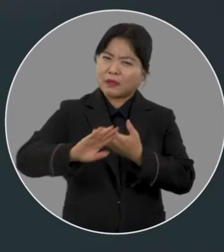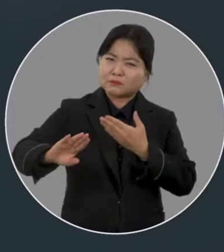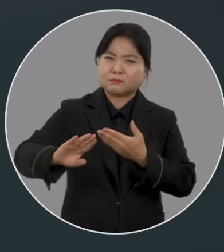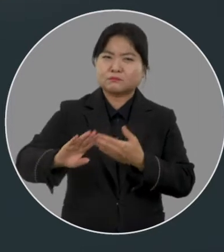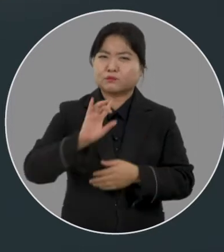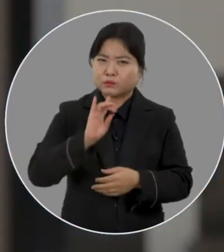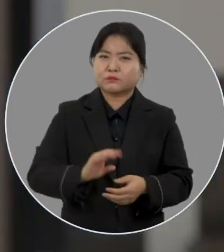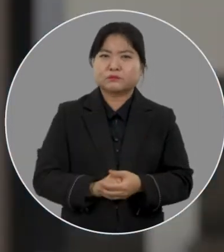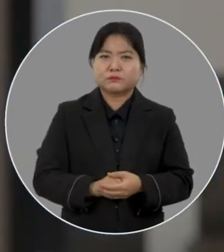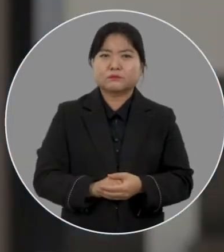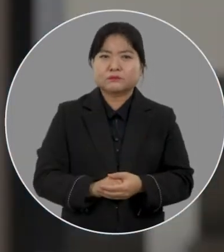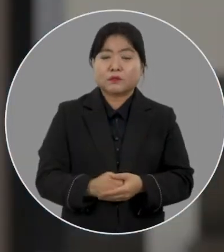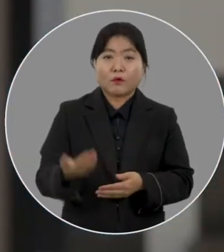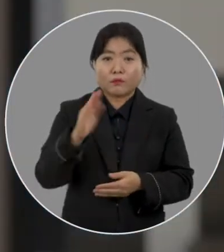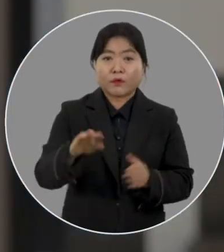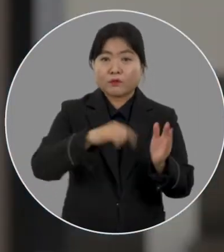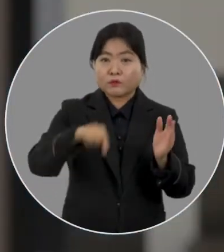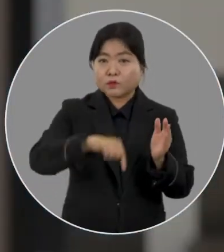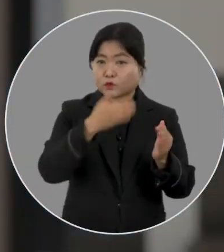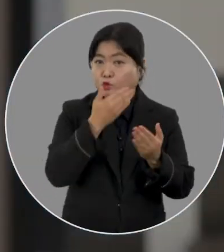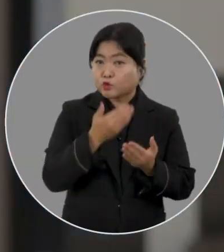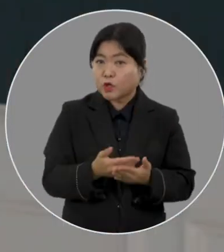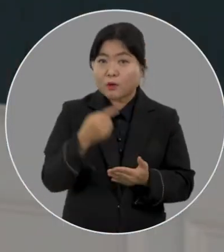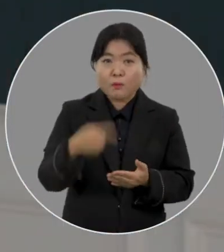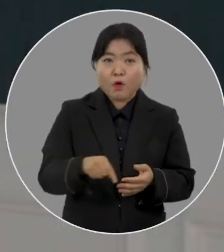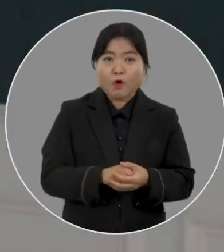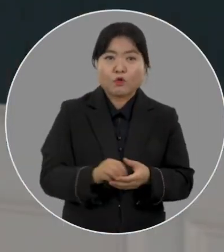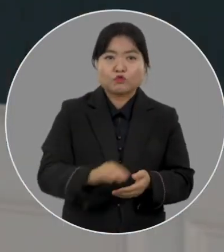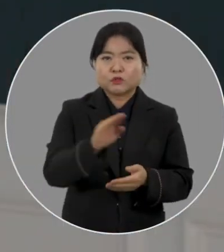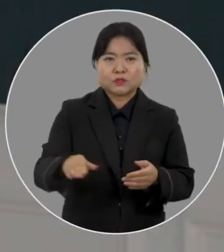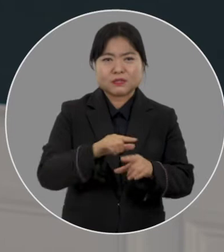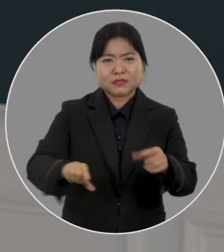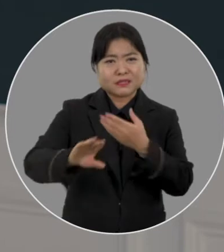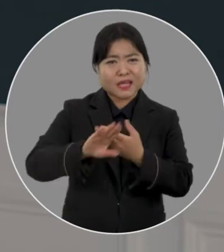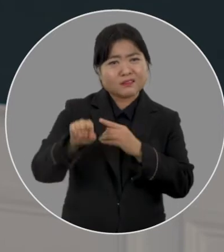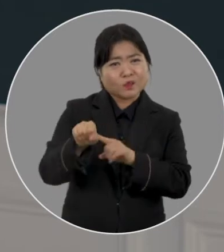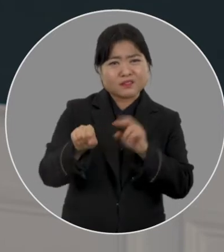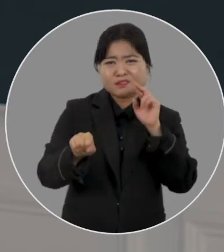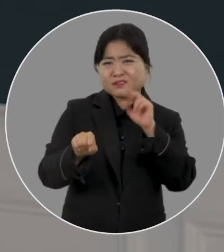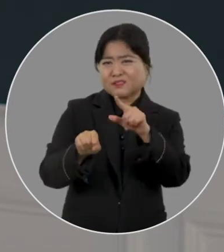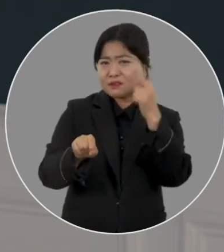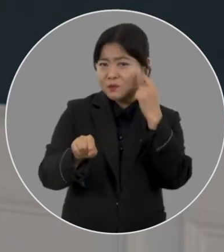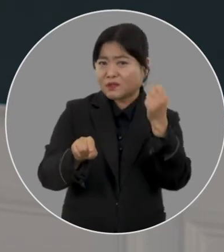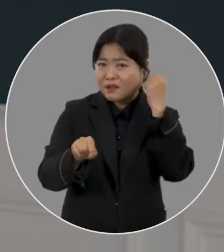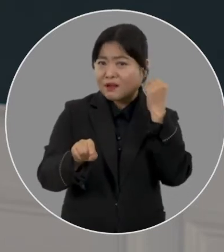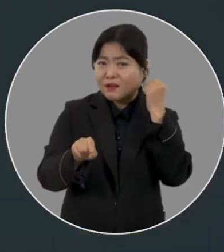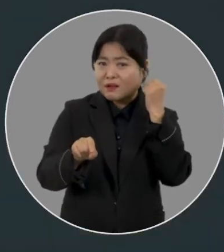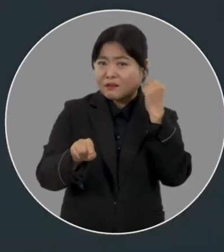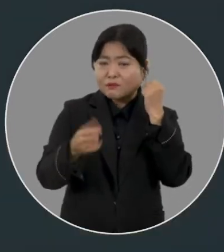문제입니다. 근데 여기서 중요한 것은 우리는 흔히 다른 것은 틀렸다고